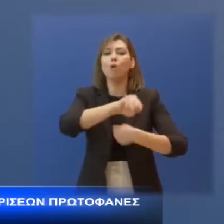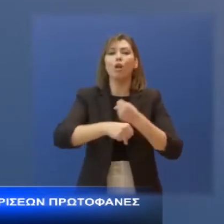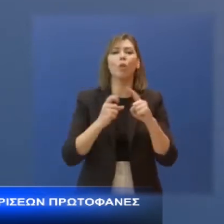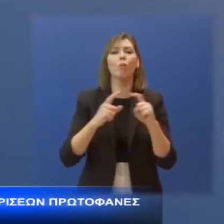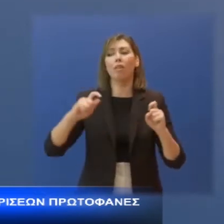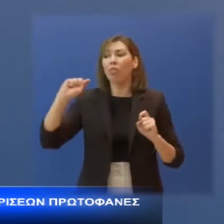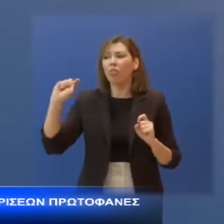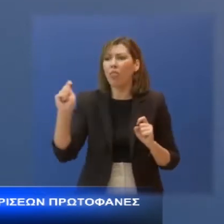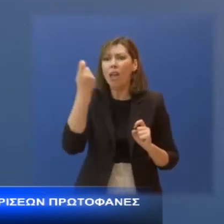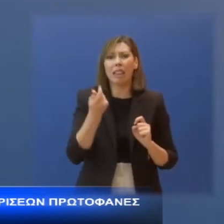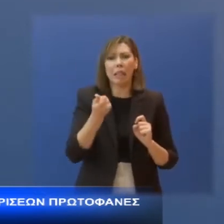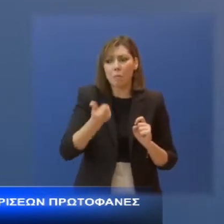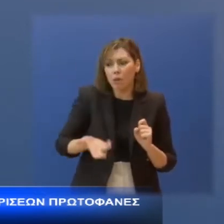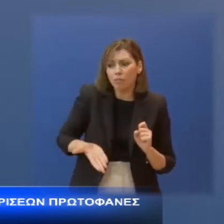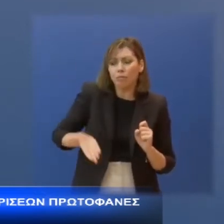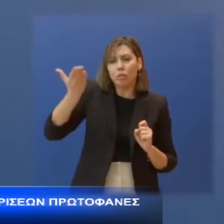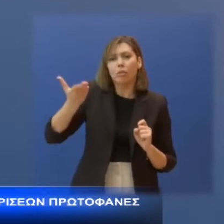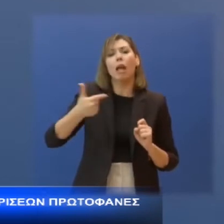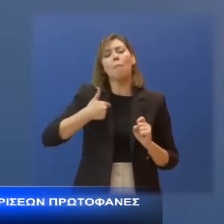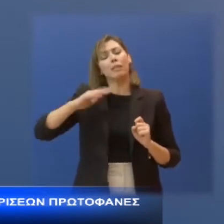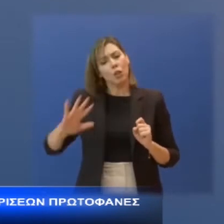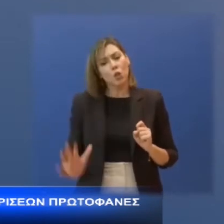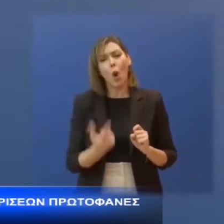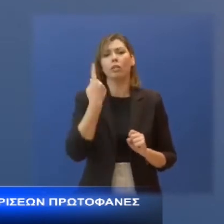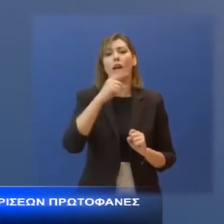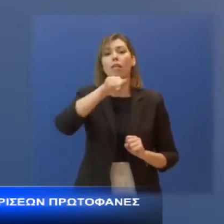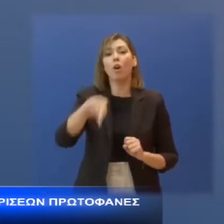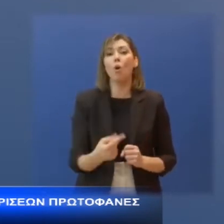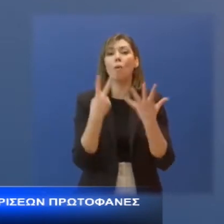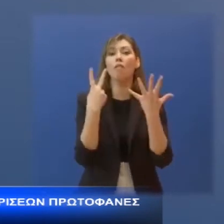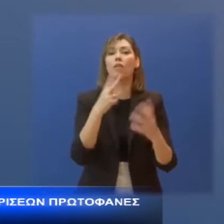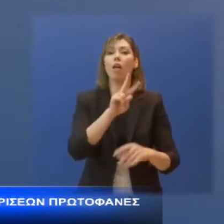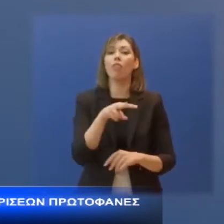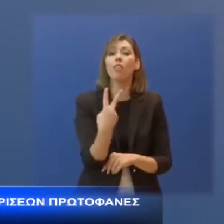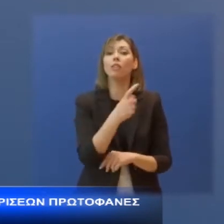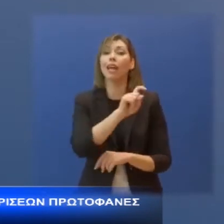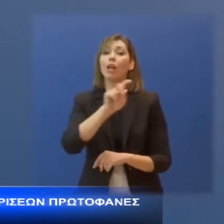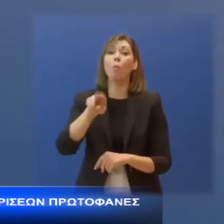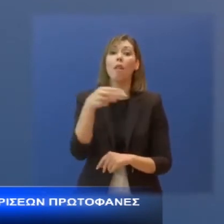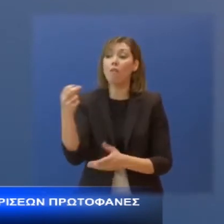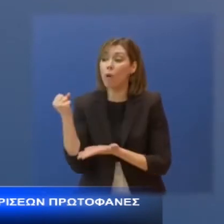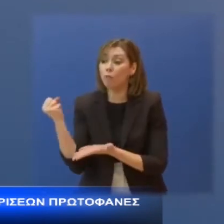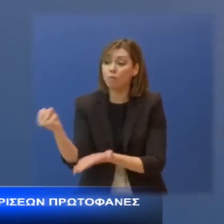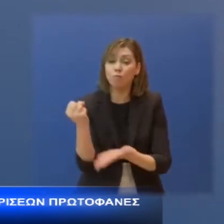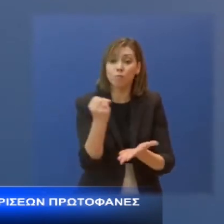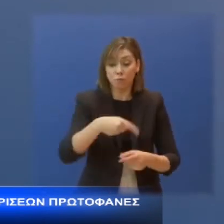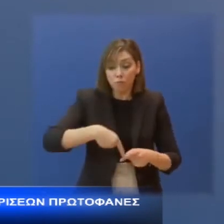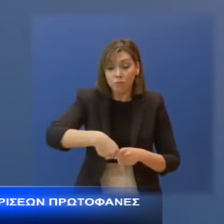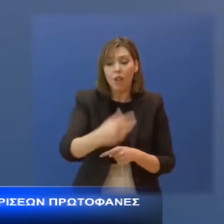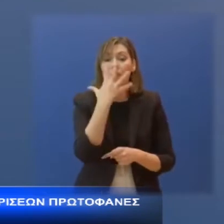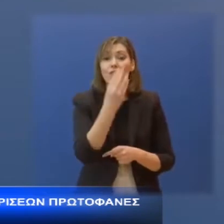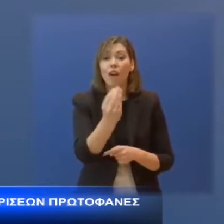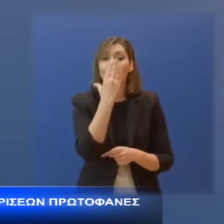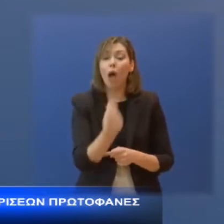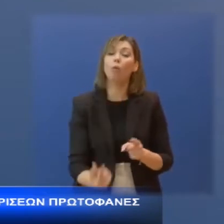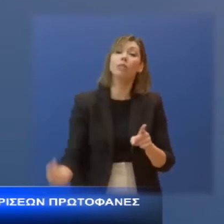ανατιμήσεων. Έχουν διατεθεί πάνω από 1 δισεκατομμύριο 700 εκατομμύρια ευρώ και για το Φεβρουάριο θα διατεθούν επιπλέον 350 εκατομμύρια ευρώ.